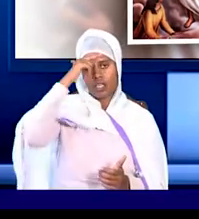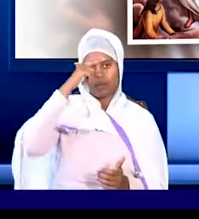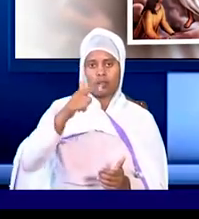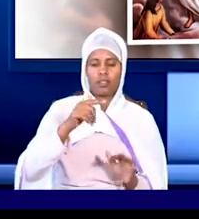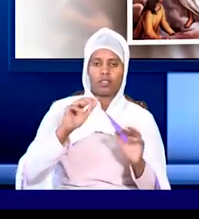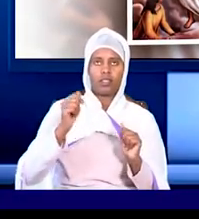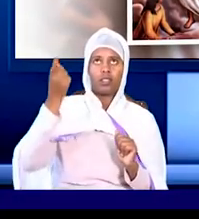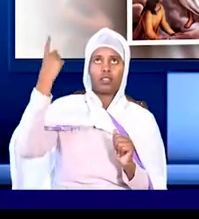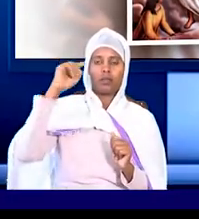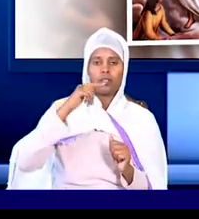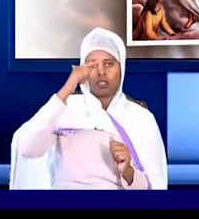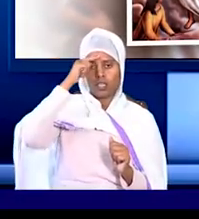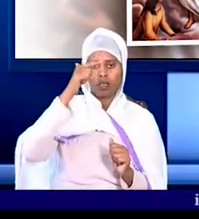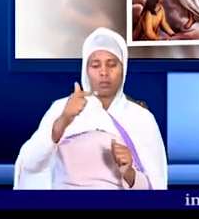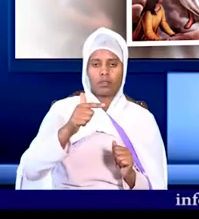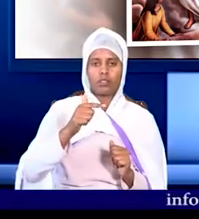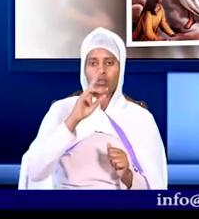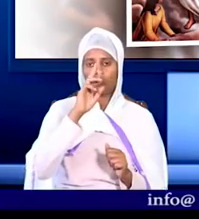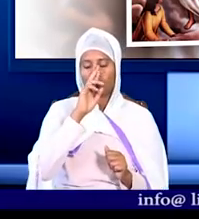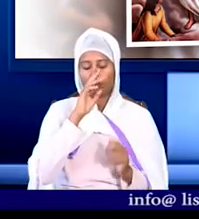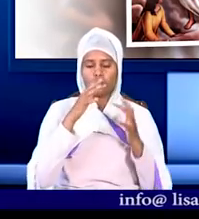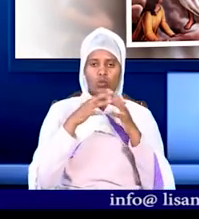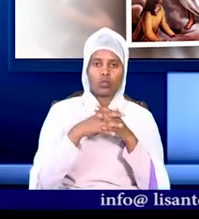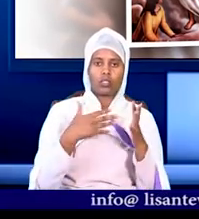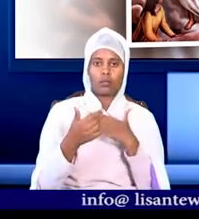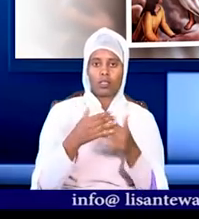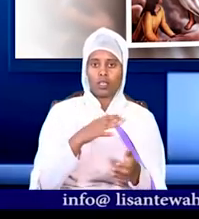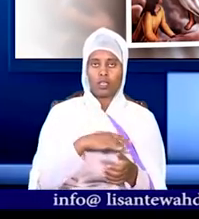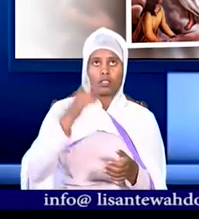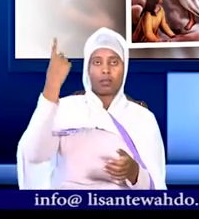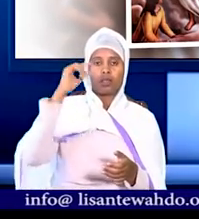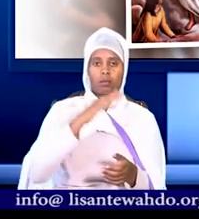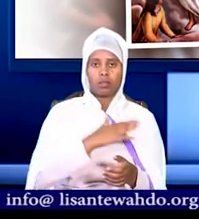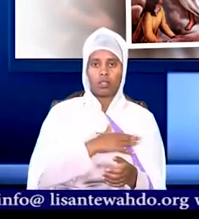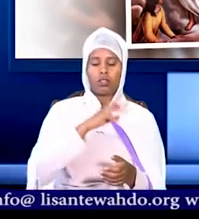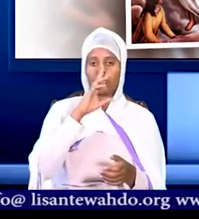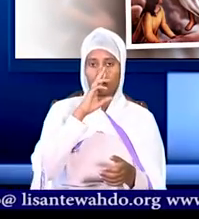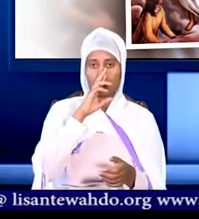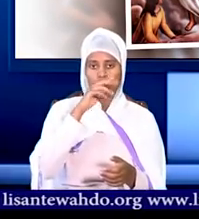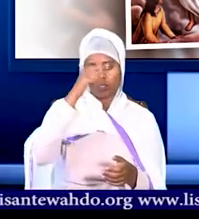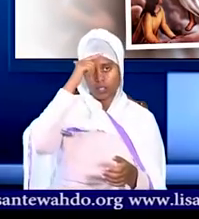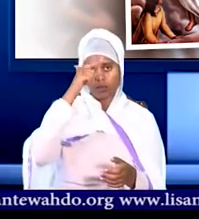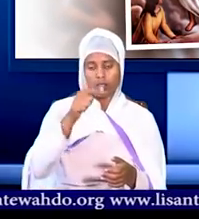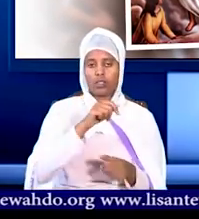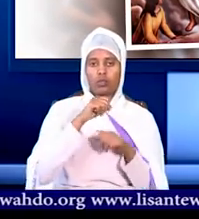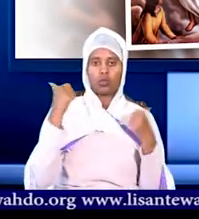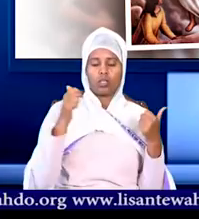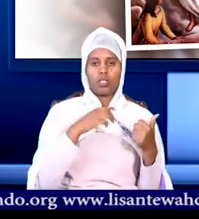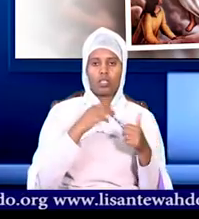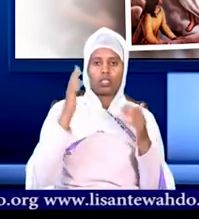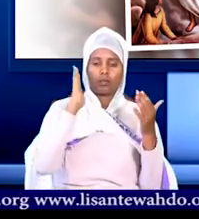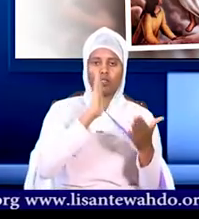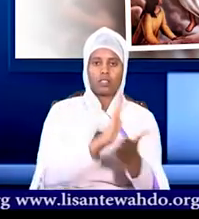ንሕና ግን ኣመንቲ ንክርስቶስ ኣምላኽና ኣሚንና ንፀውም ዘለና ንክርስቶስ ኣምላኽና